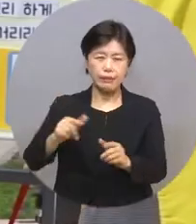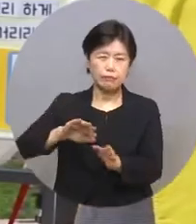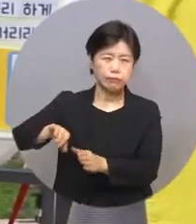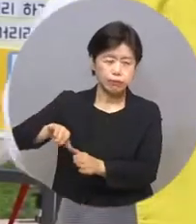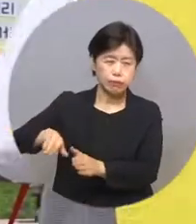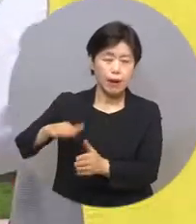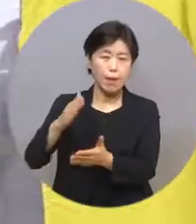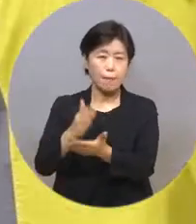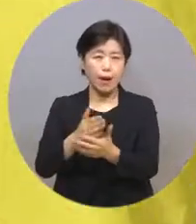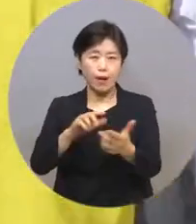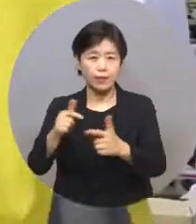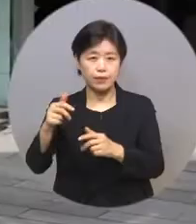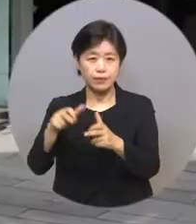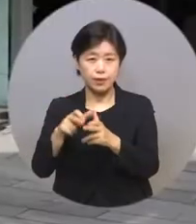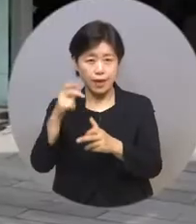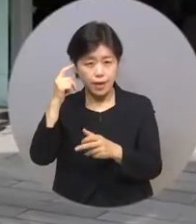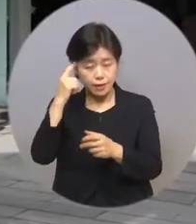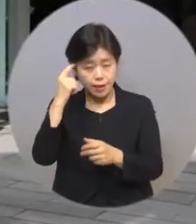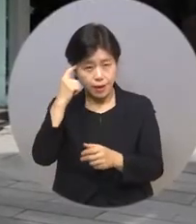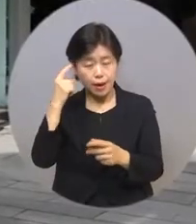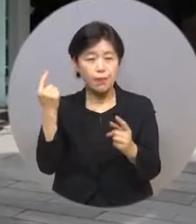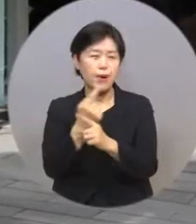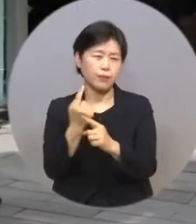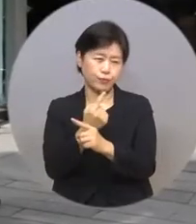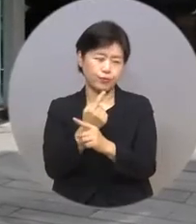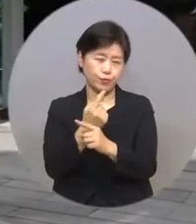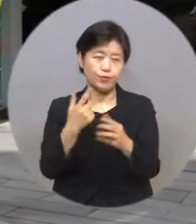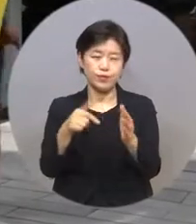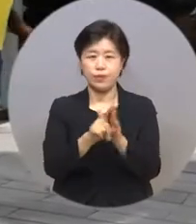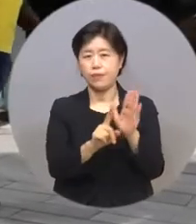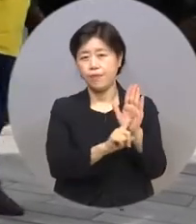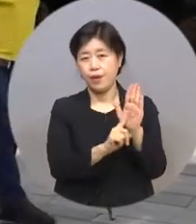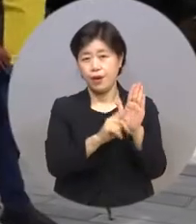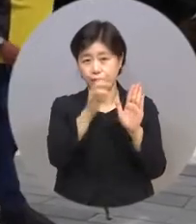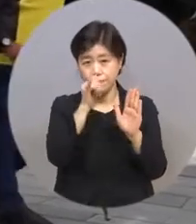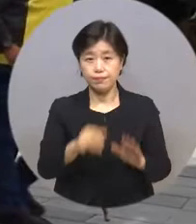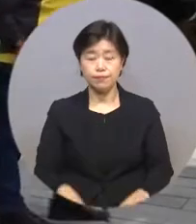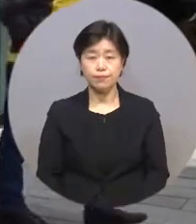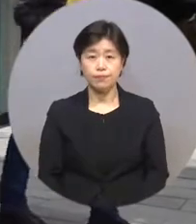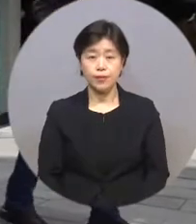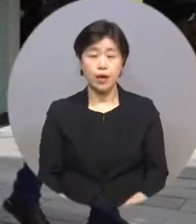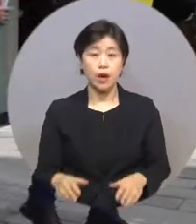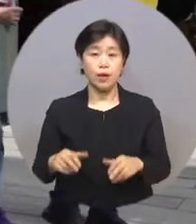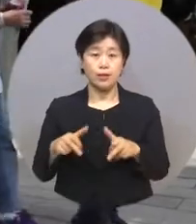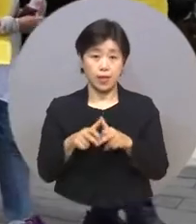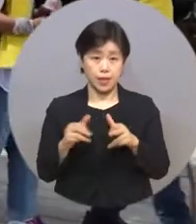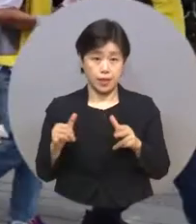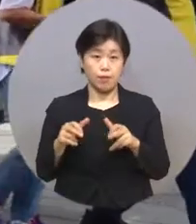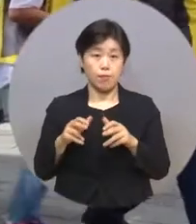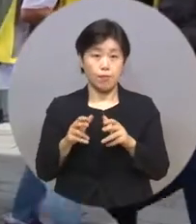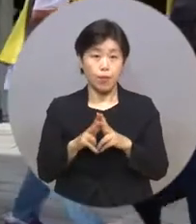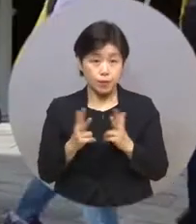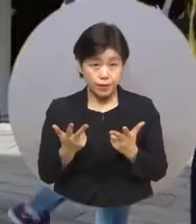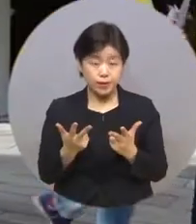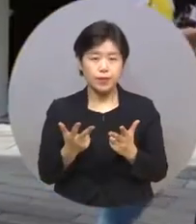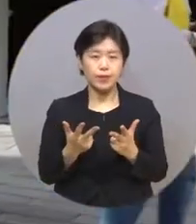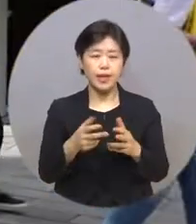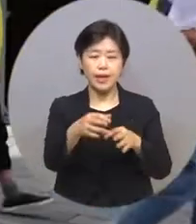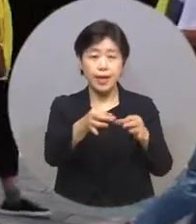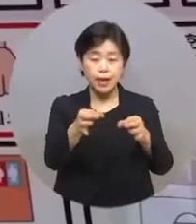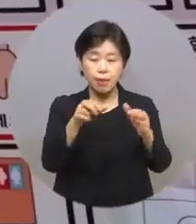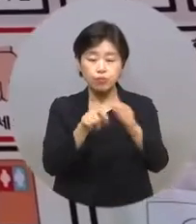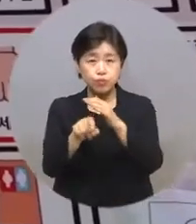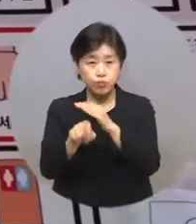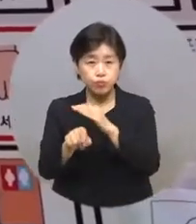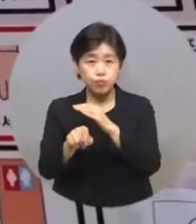장애인식 개선활동입니다 장애인 당사자들이 상가와 기관 등을 방문해 대체 보완 의사소통